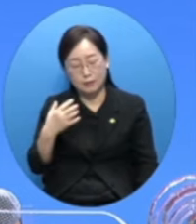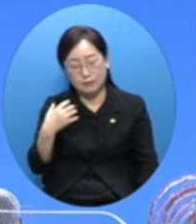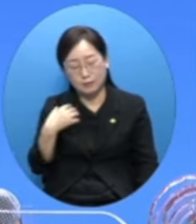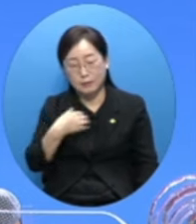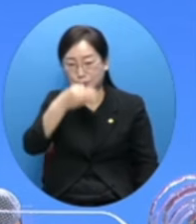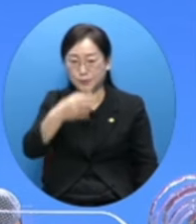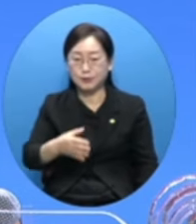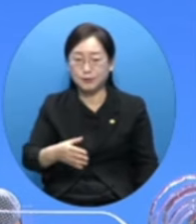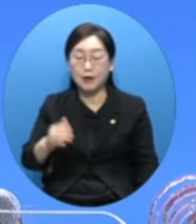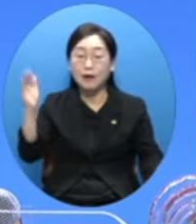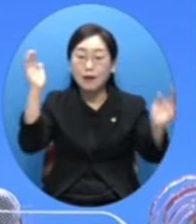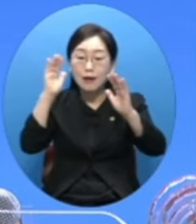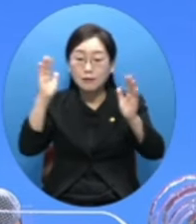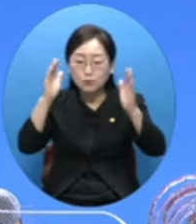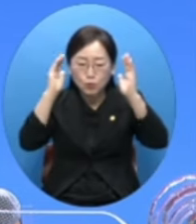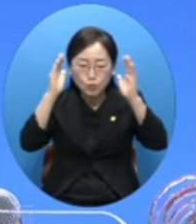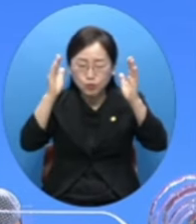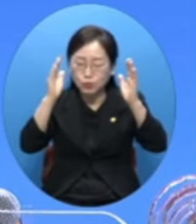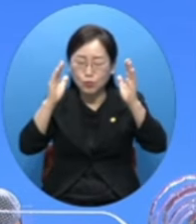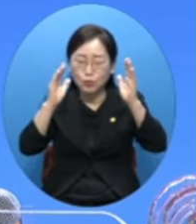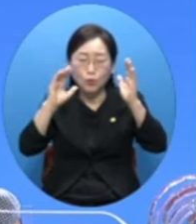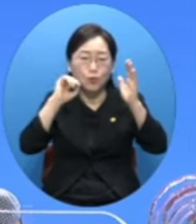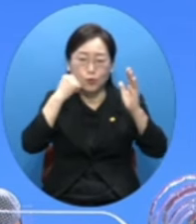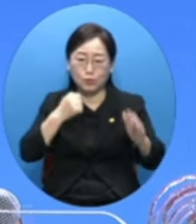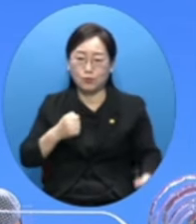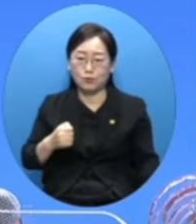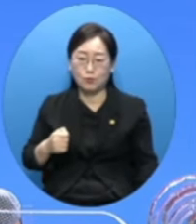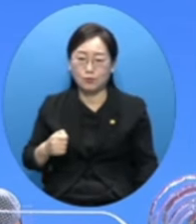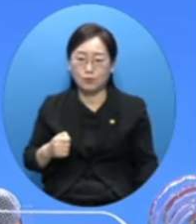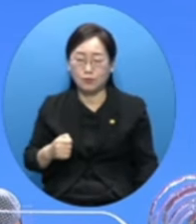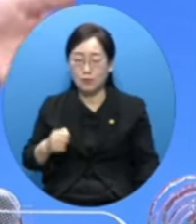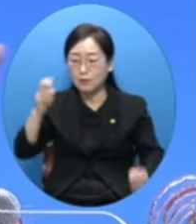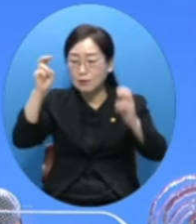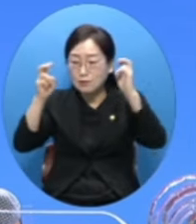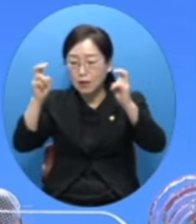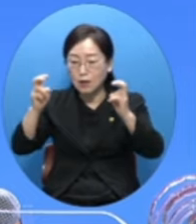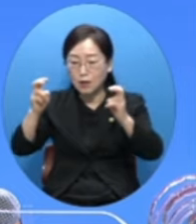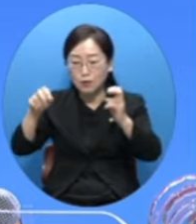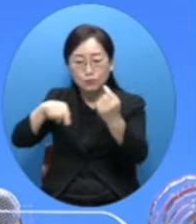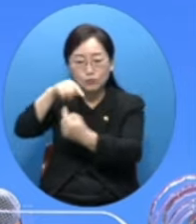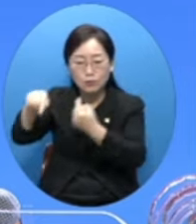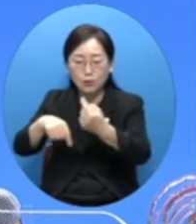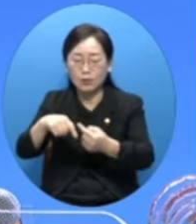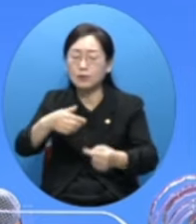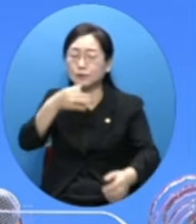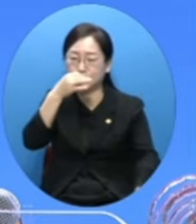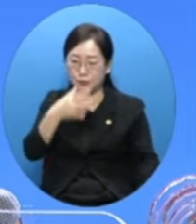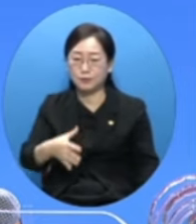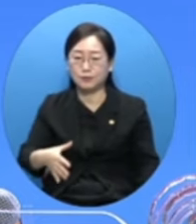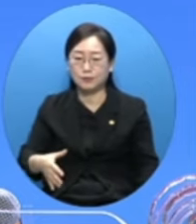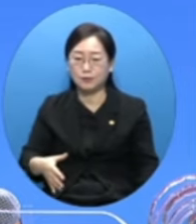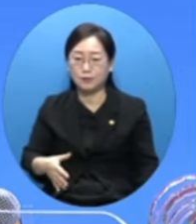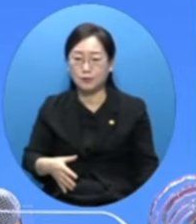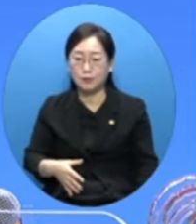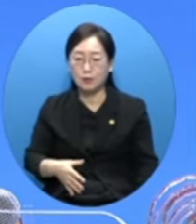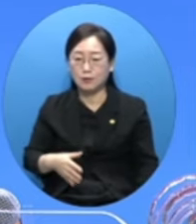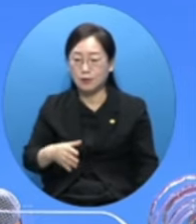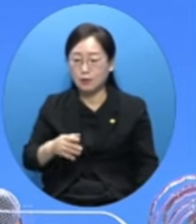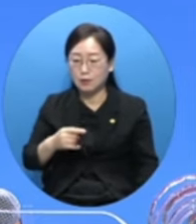학생들이 제대로 공부할 수도 없고, 사업을 한 사람이 제대로 사업을 할 수도 없고, 어디서